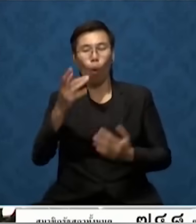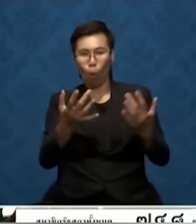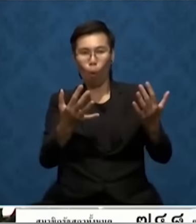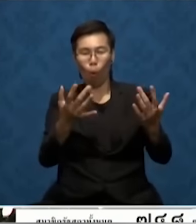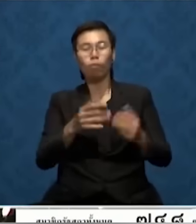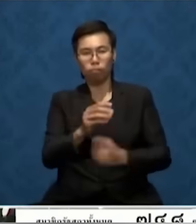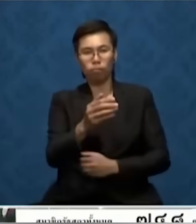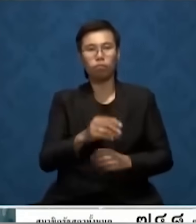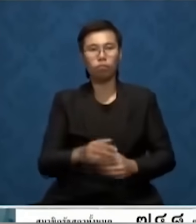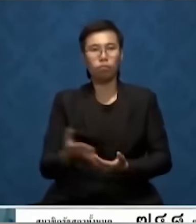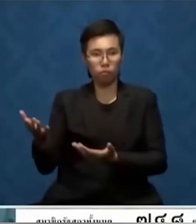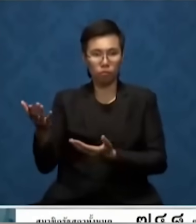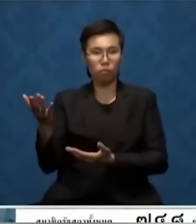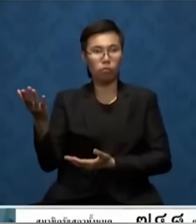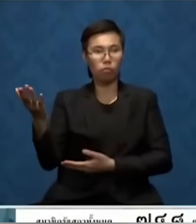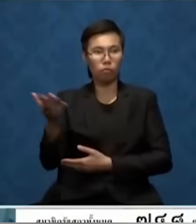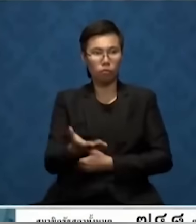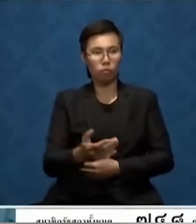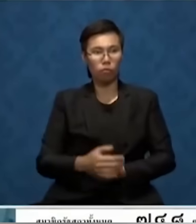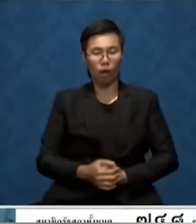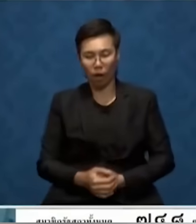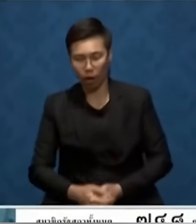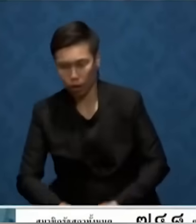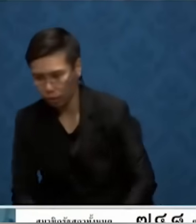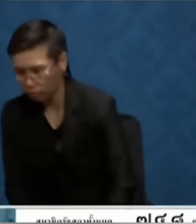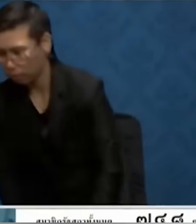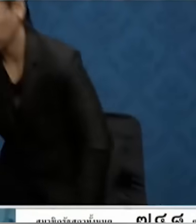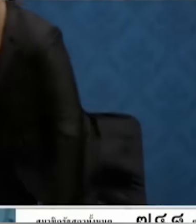เชิญครับอย่านั่นกันเลยนะครับ